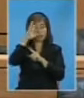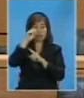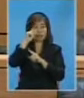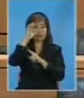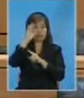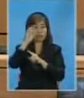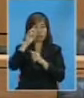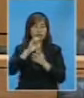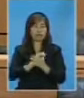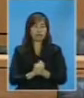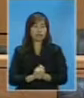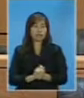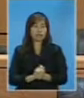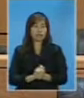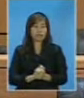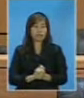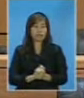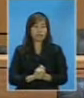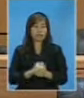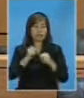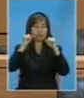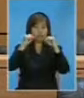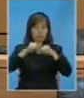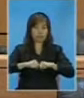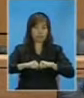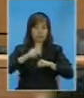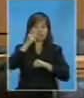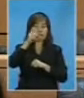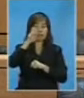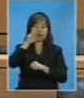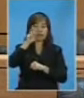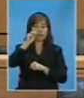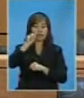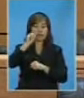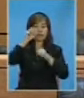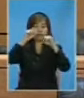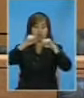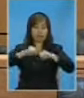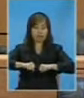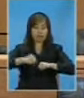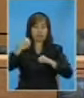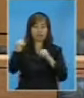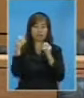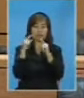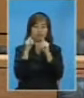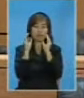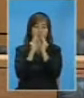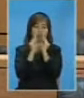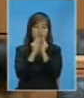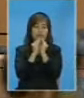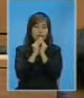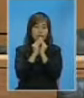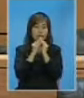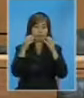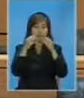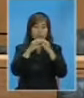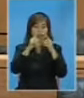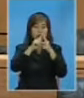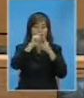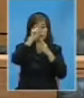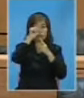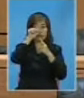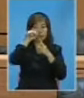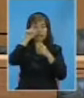2547มติคณะรัฐมนตรีไปมีการประชุมคณะที่ 1.1 มีม